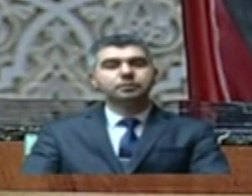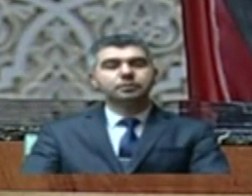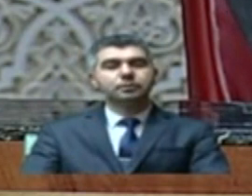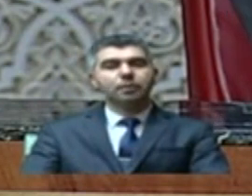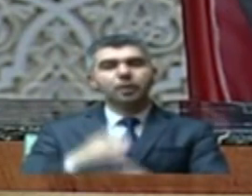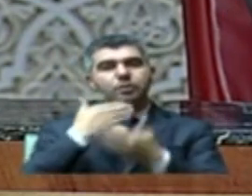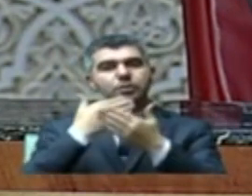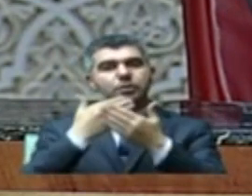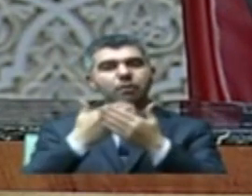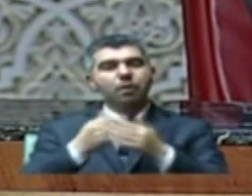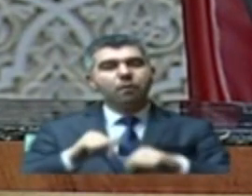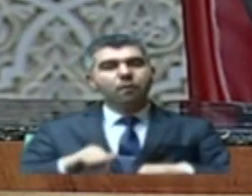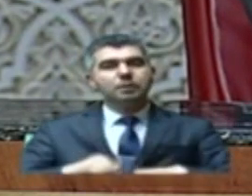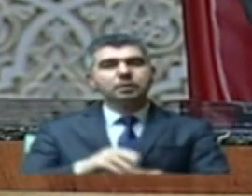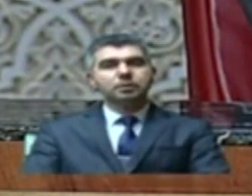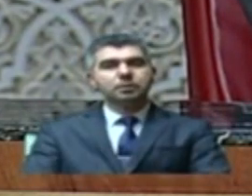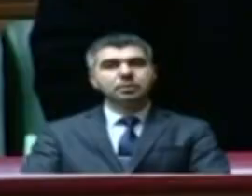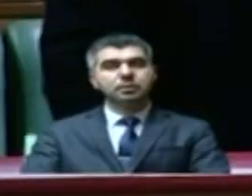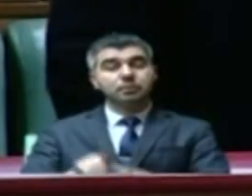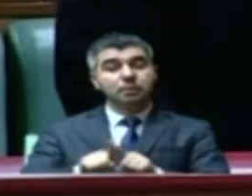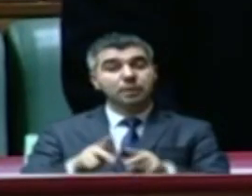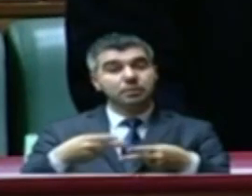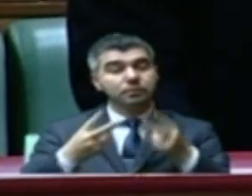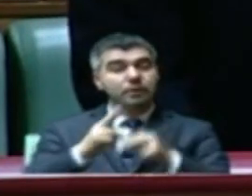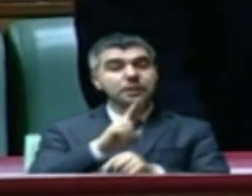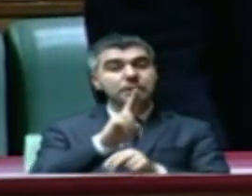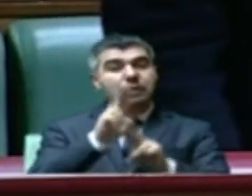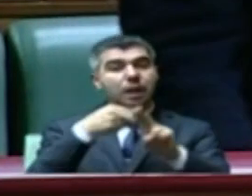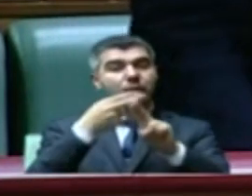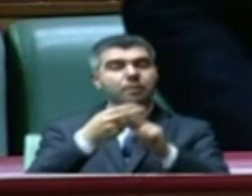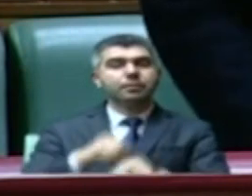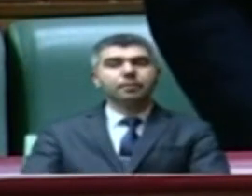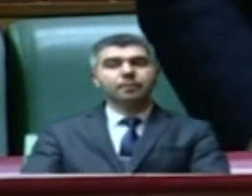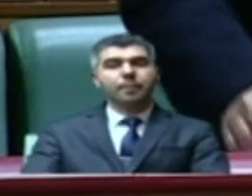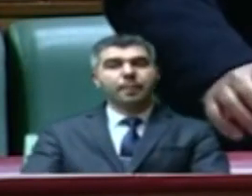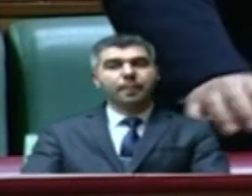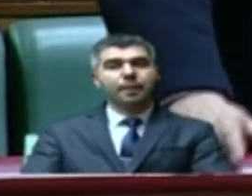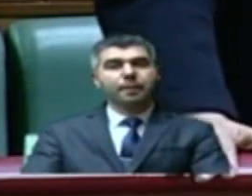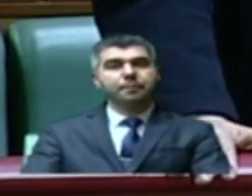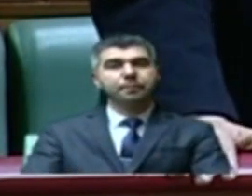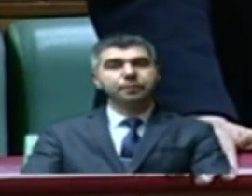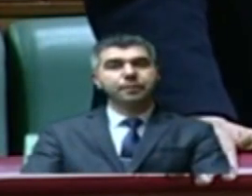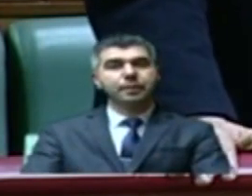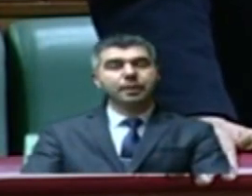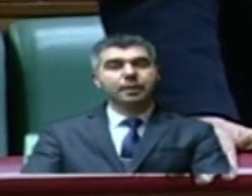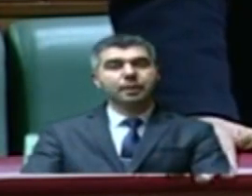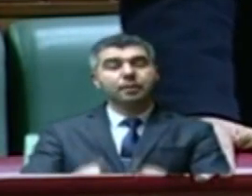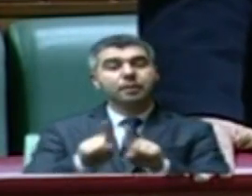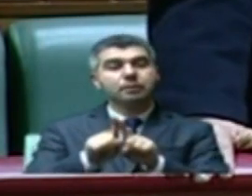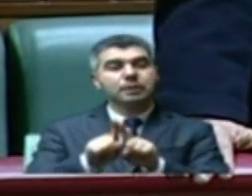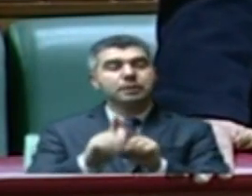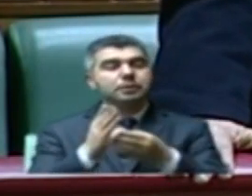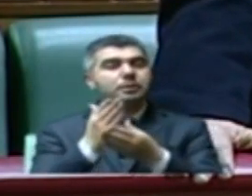شكرا سيد الوزير على تفضلكم بالإجابة على هذا السؤال، لكن في الحقيقة